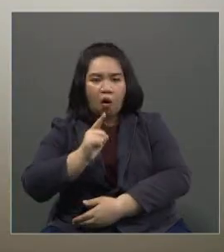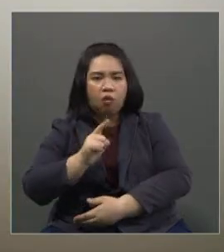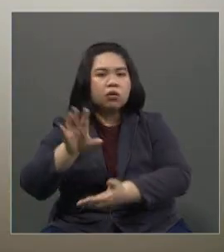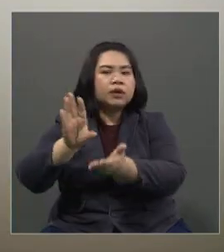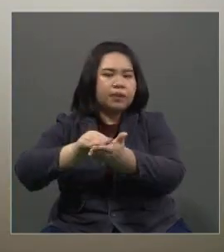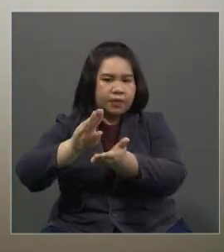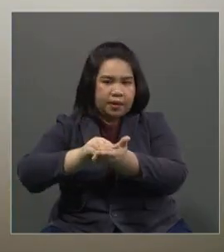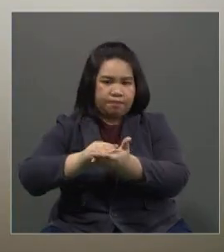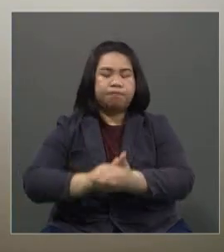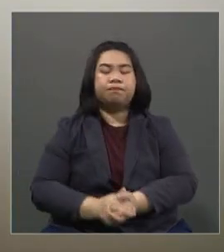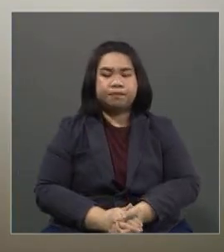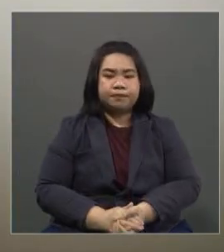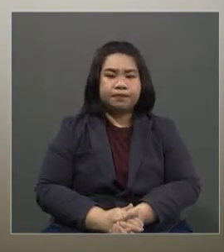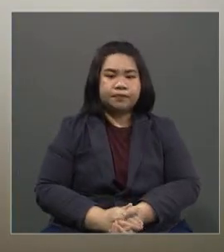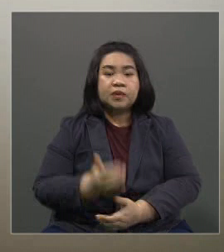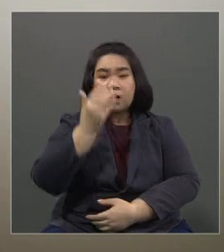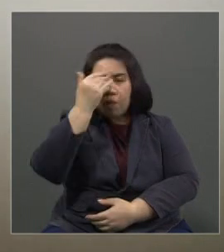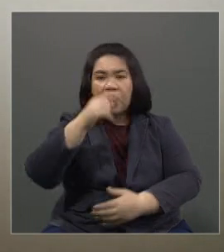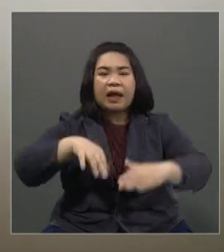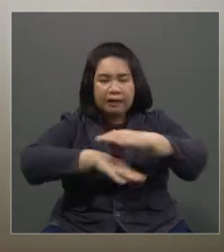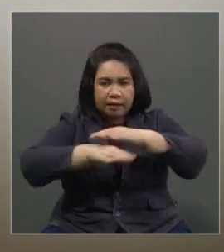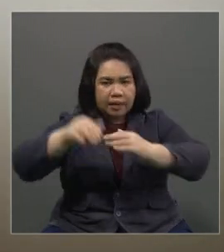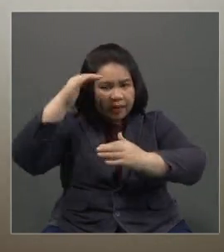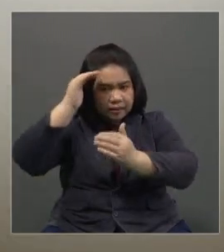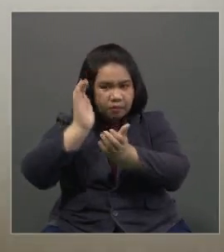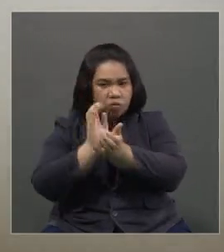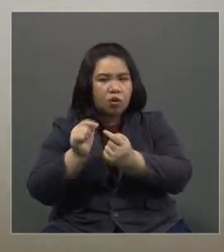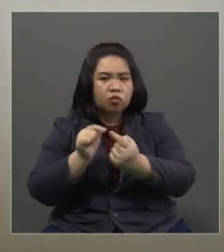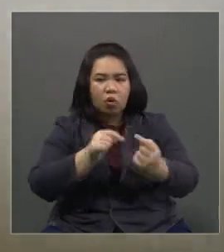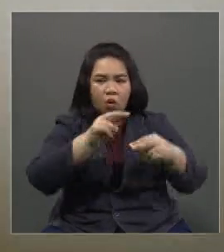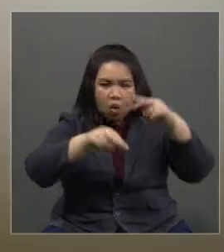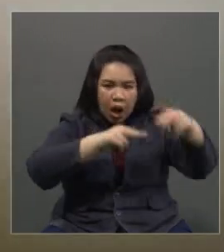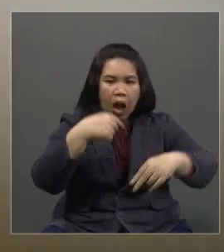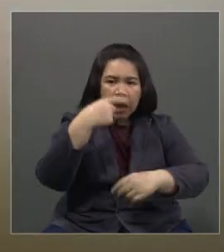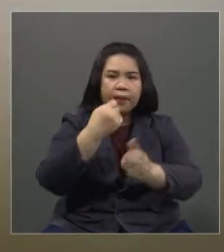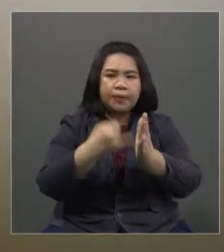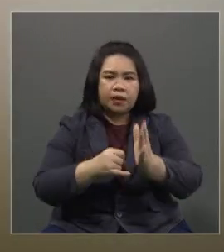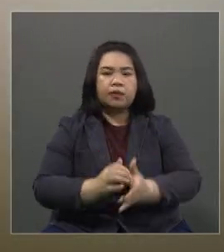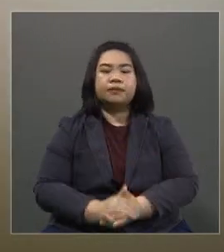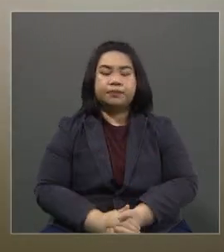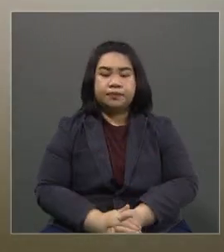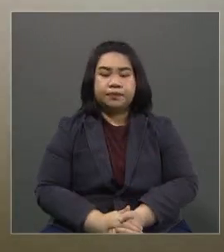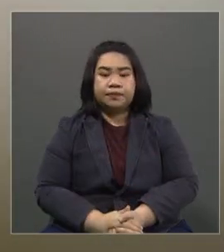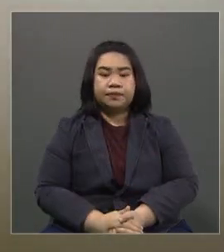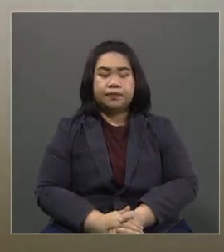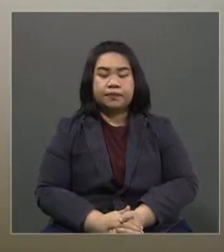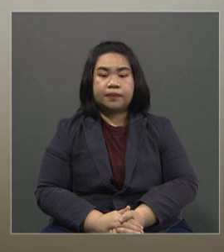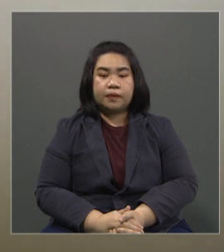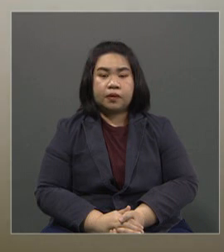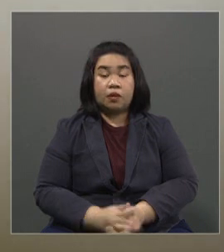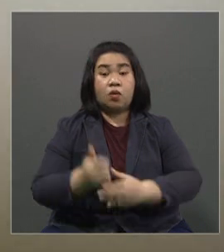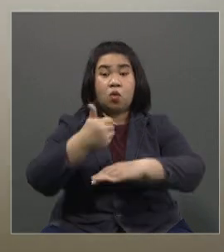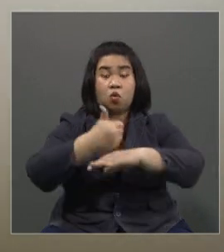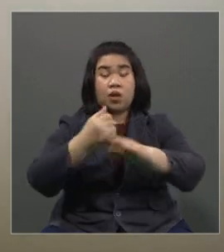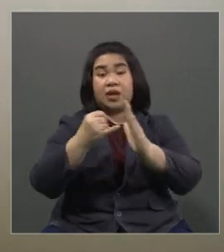ตำรวจภูธรพาชีเพื่อเป็นหลักฐานให้พนักงานสอบสวนดำเนินการตามกฎหมายต่อไปครับค่ะโดยนายนิวัฒน์รุ่งสาครผู้ว่าราชการ